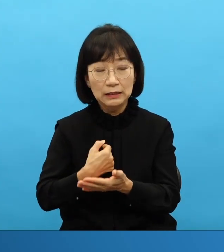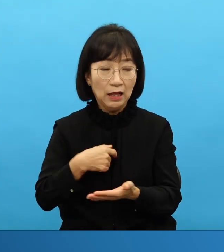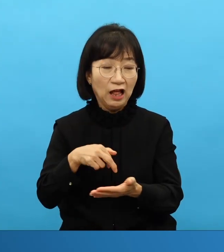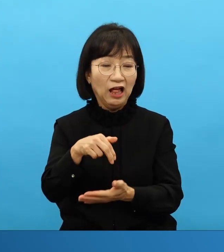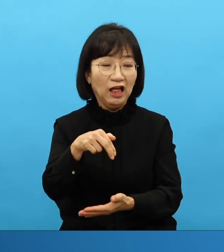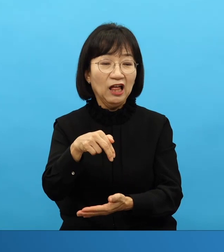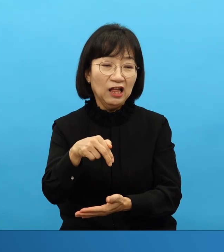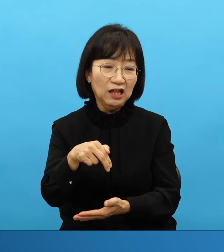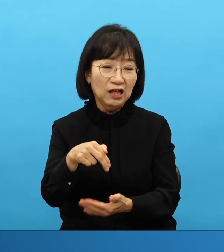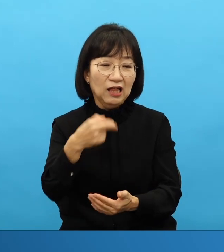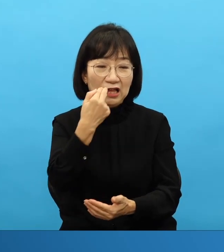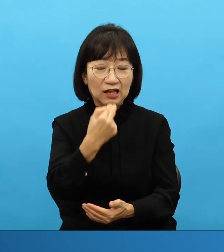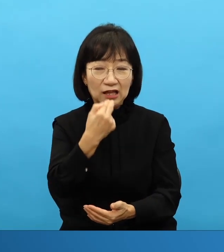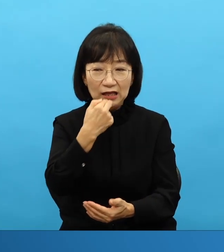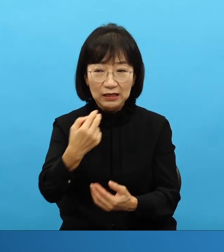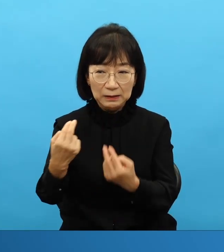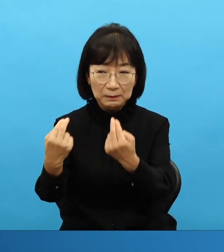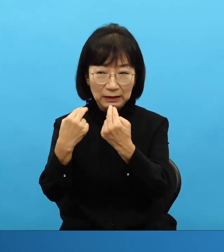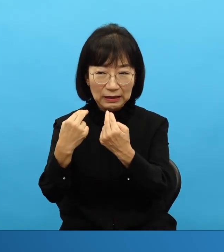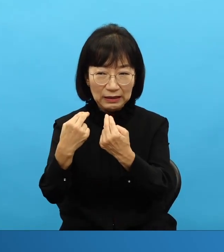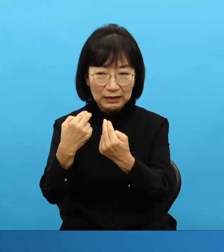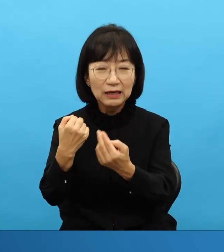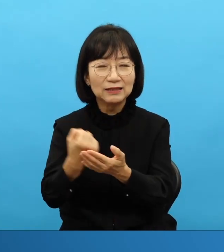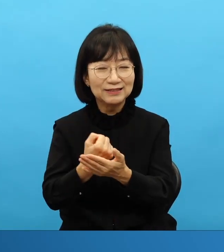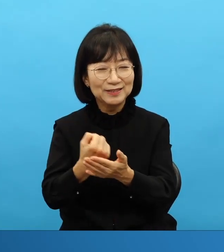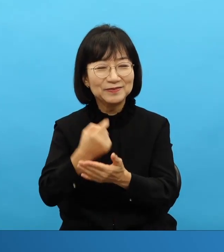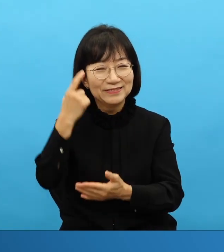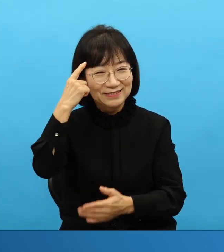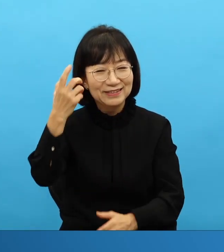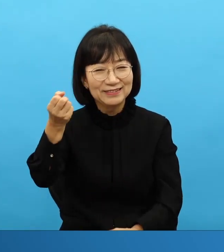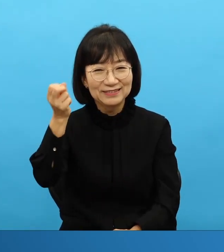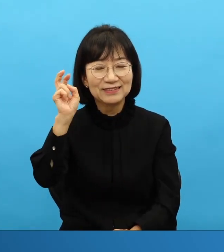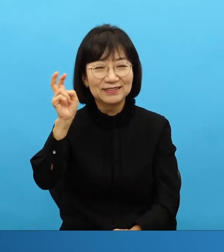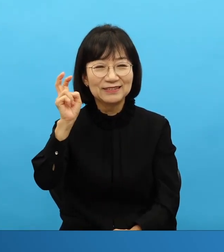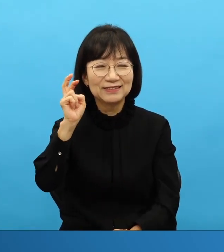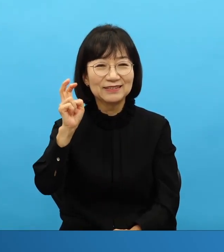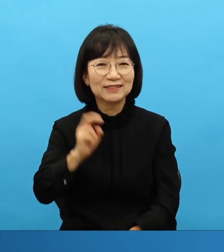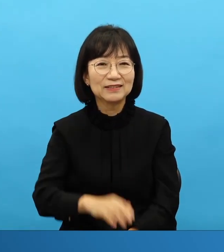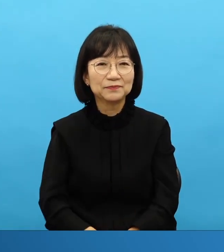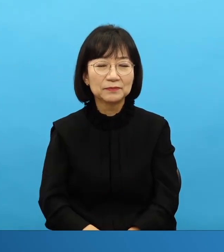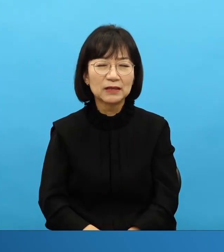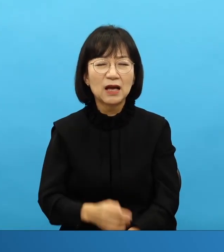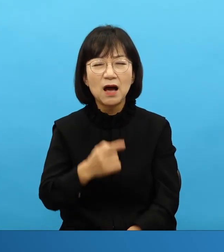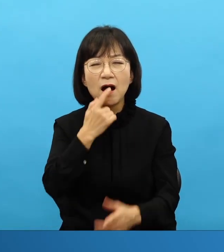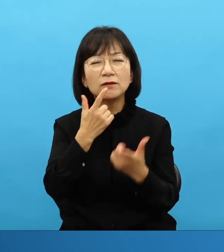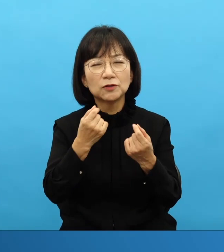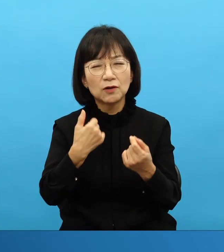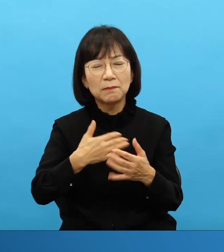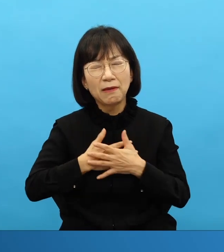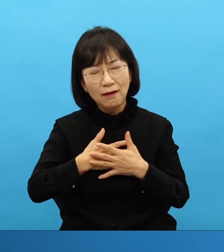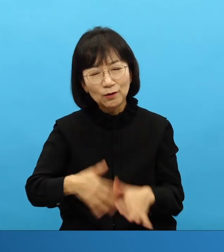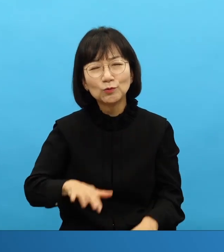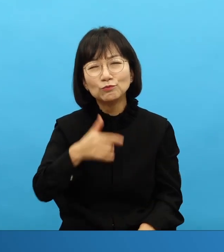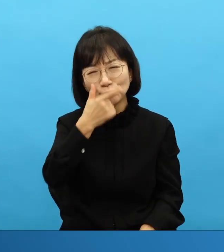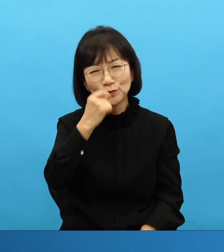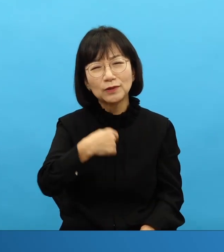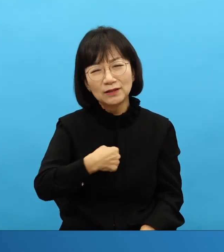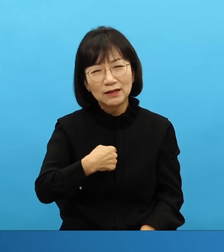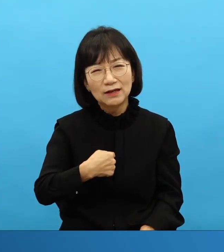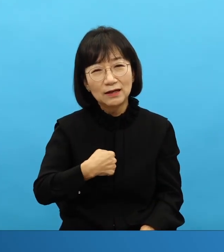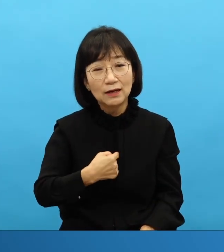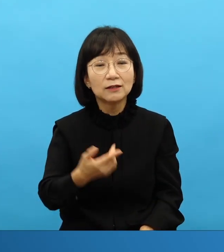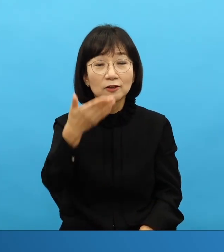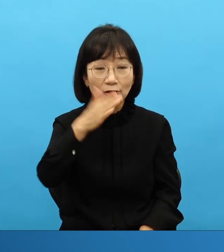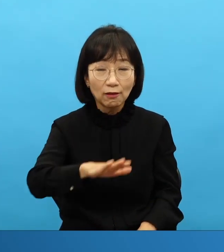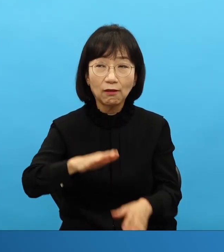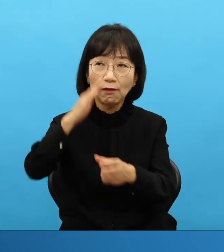말씀이죠. 就是说他可能看着我这个模 이렇게 样很心 부족한 게 痛吧。 많은데도요. 하나님이 쓰시면 할 수